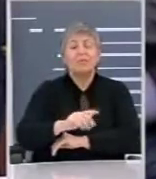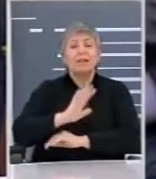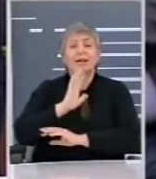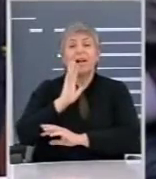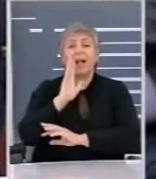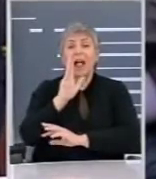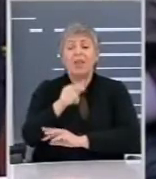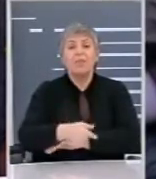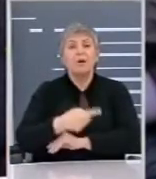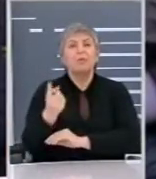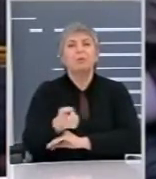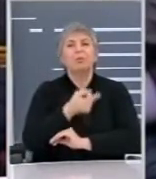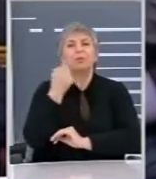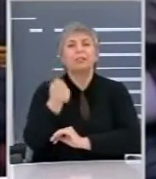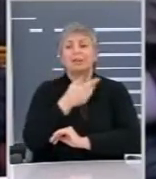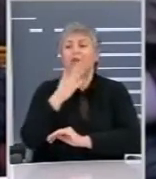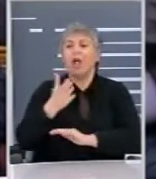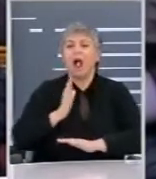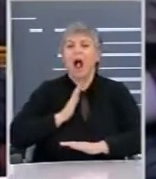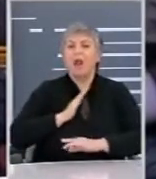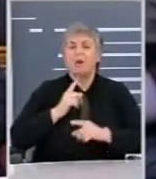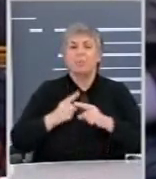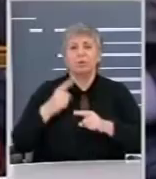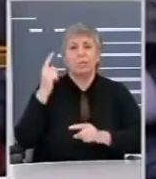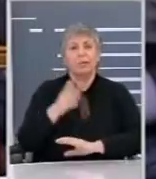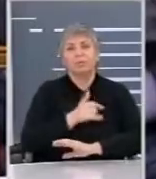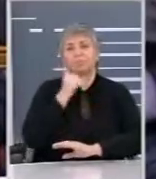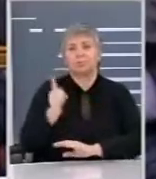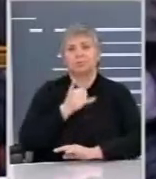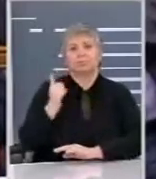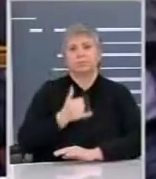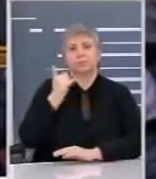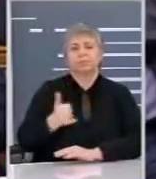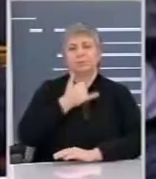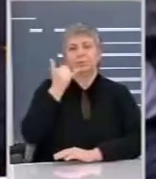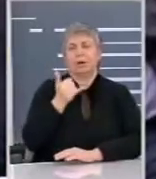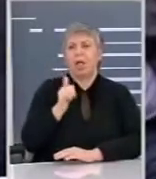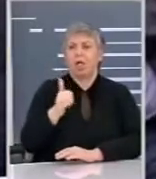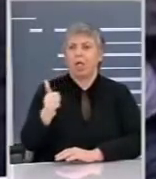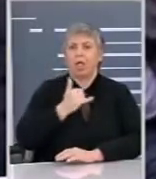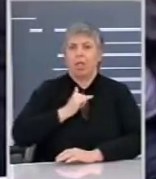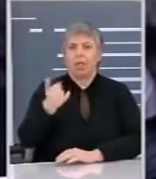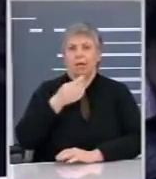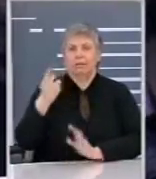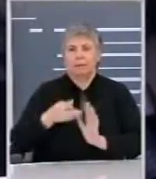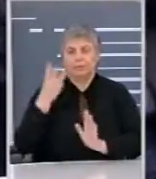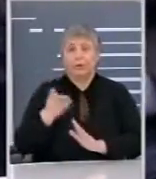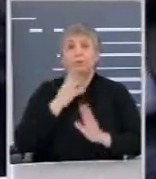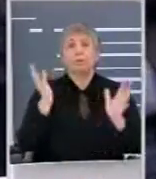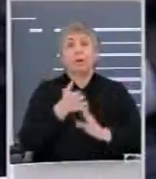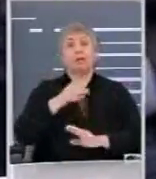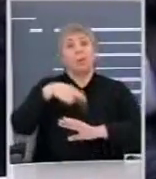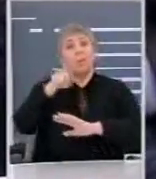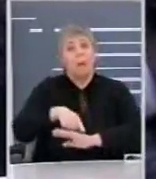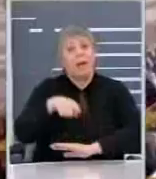τα τηλέφωνα των απλών συμπολιτών μας και να θυμήθηκαν το τηλέφωνό σας μόνο όταν ανέδειξε Εξεταστική Επιτροπή το μεγάλο